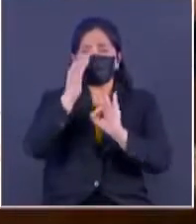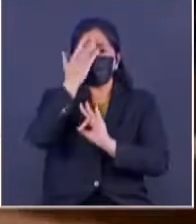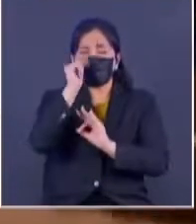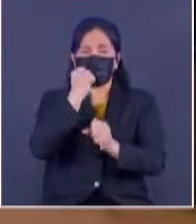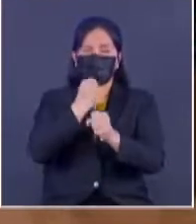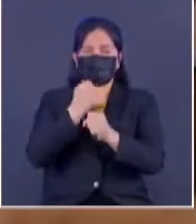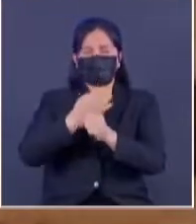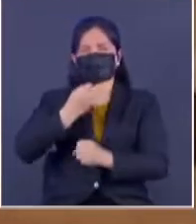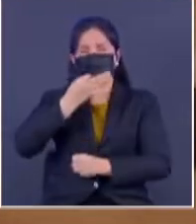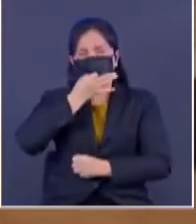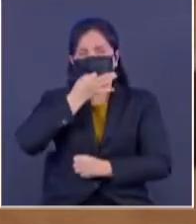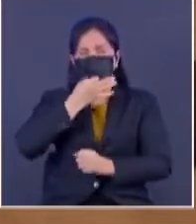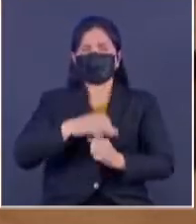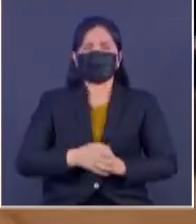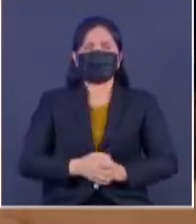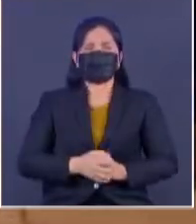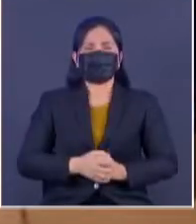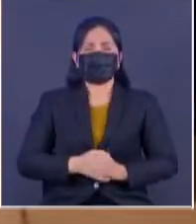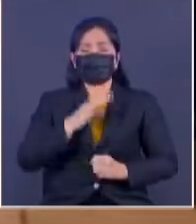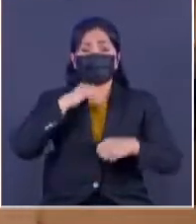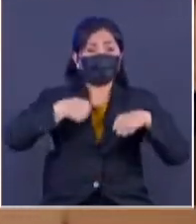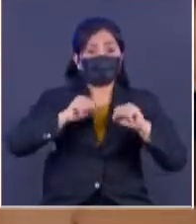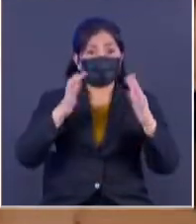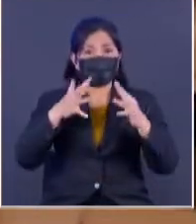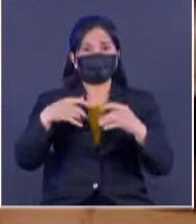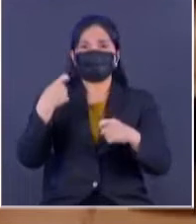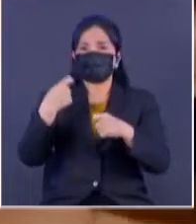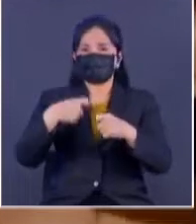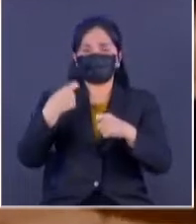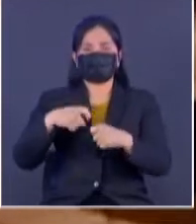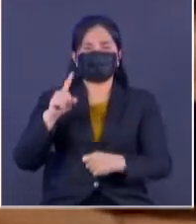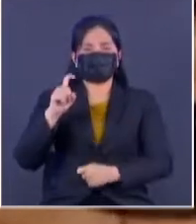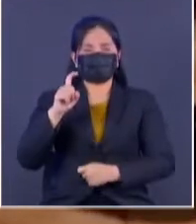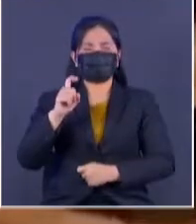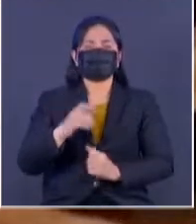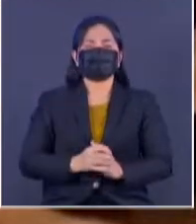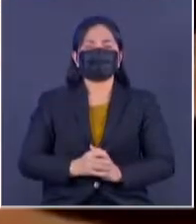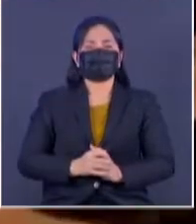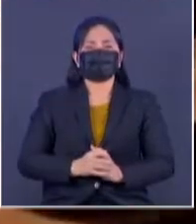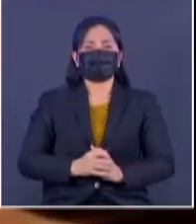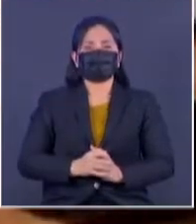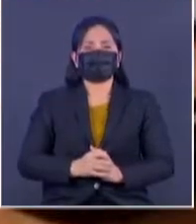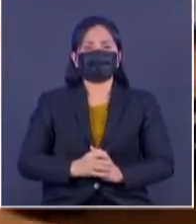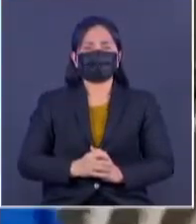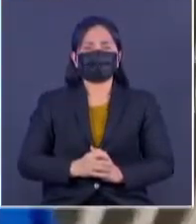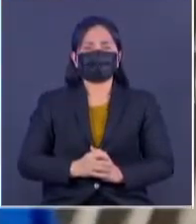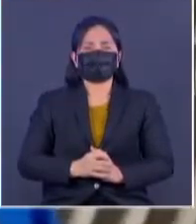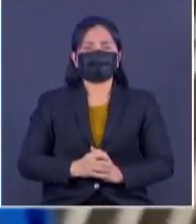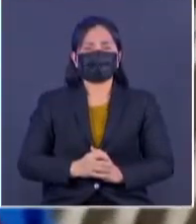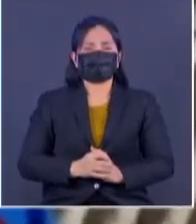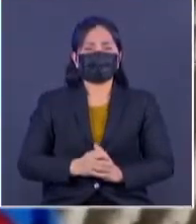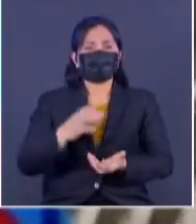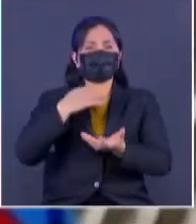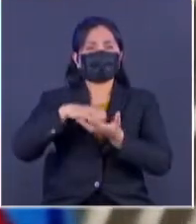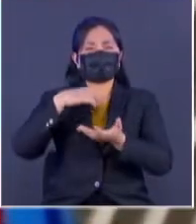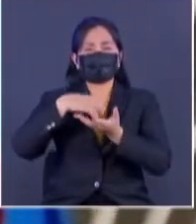กอบอาชีพอะทำมาหากินไม่มีรถจักรยานยนต์ก็ลำบากนะฮะทีนี้ไปดูข้อมูลหน่อยคุณผู้ชมครับช่วงหลังๆเนี่ยการโจร